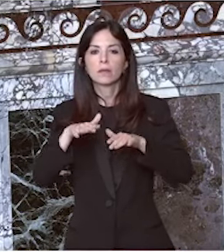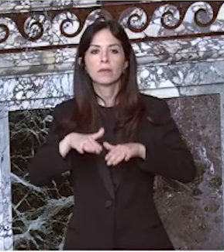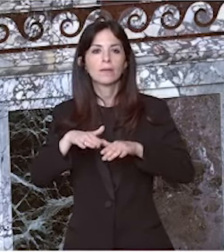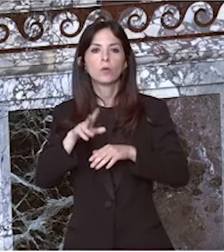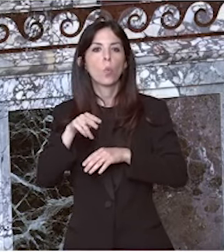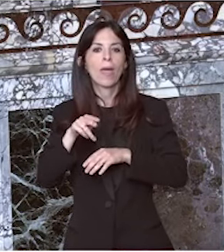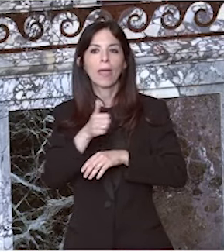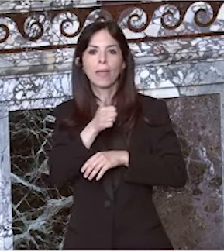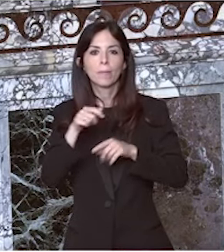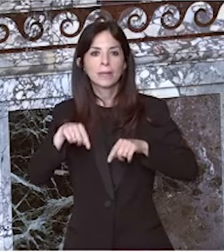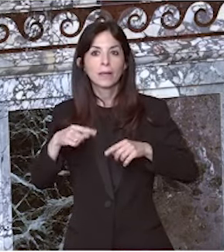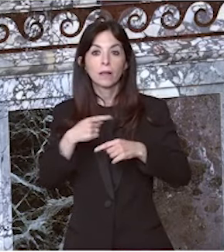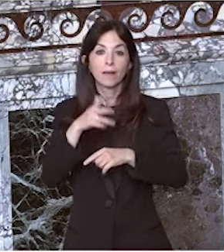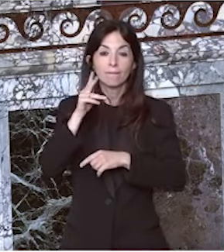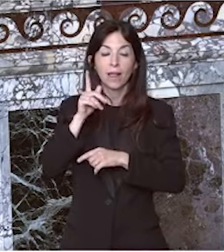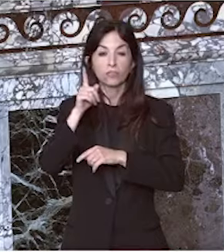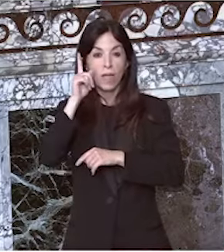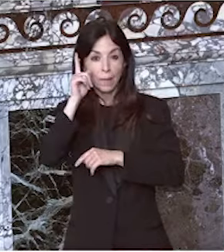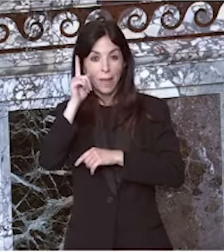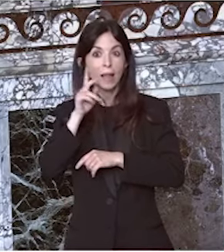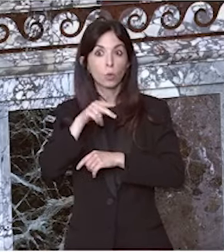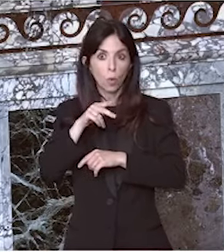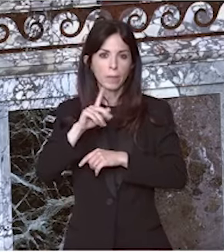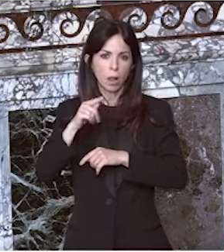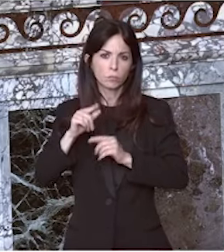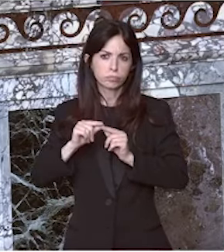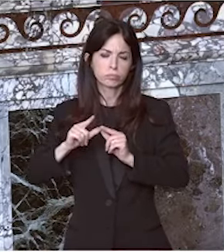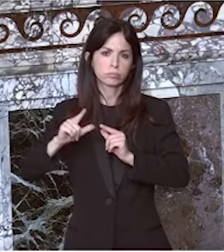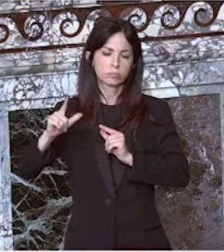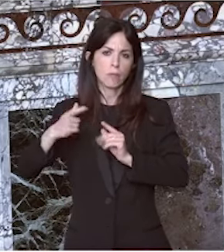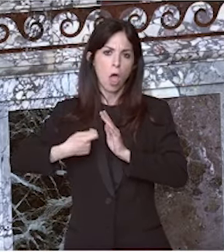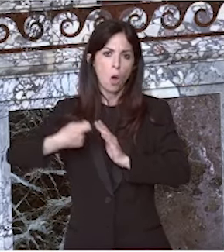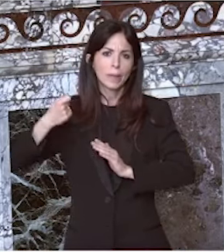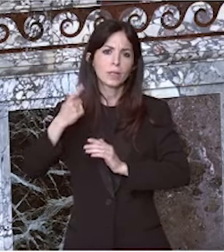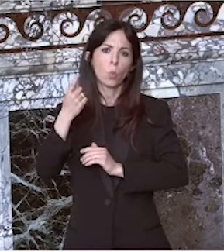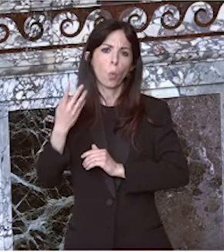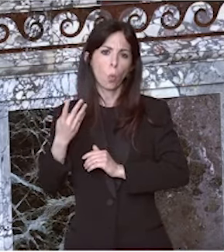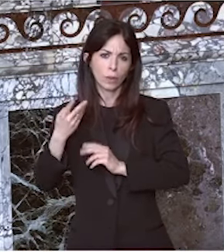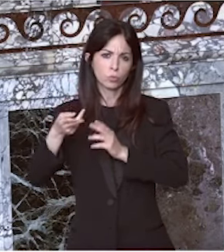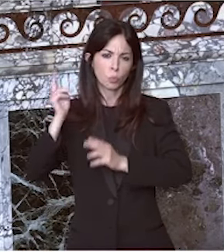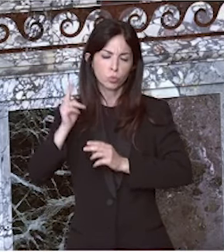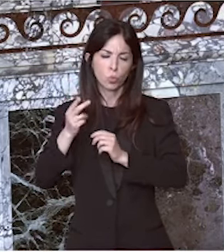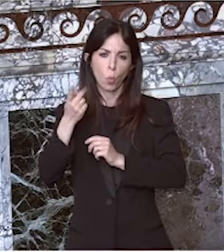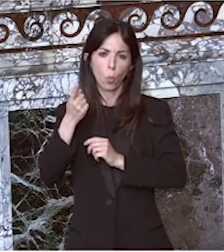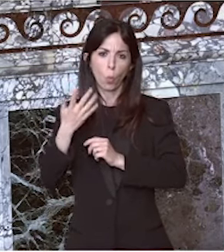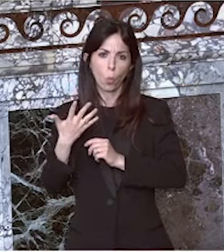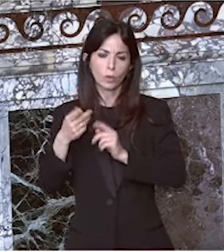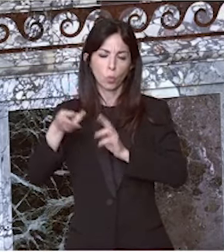mentre in Francia e in Germania da allora è aumentato di oltre un quinto.